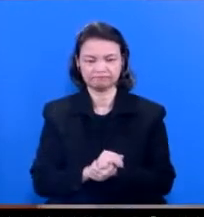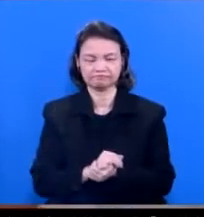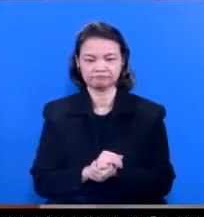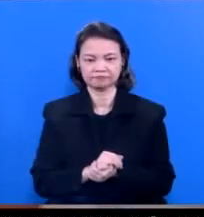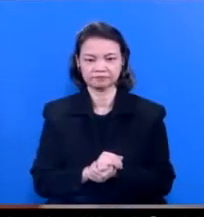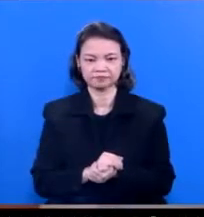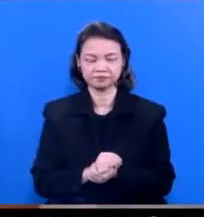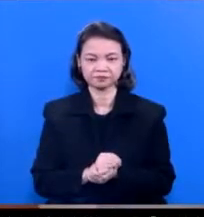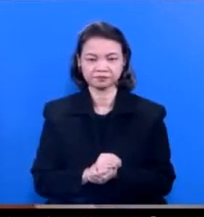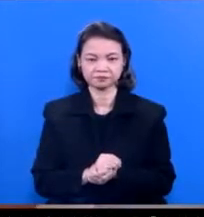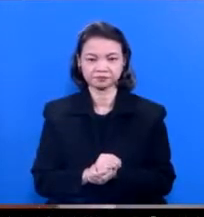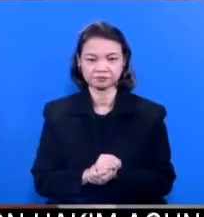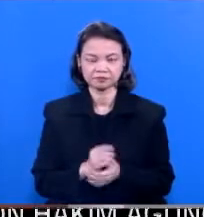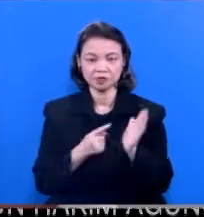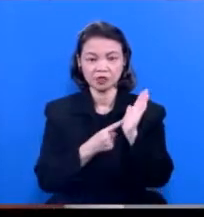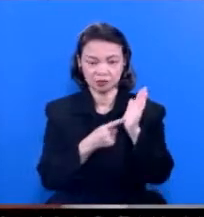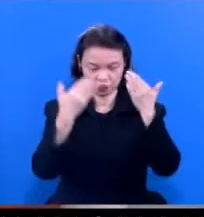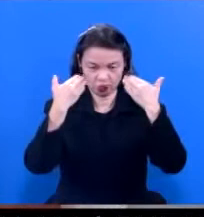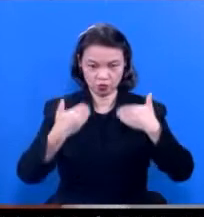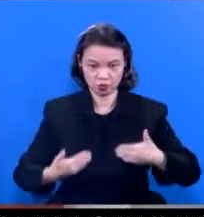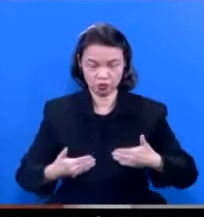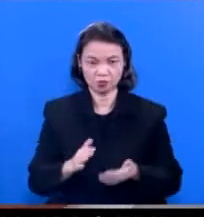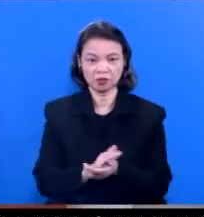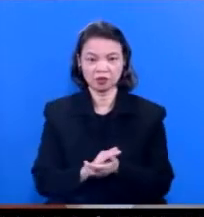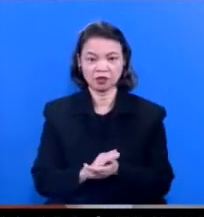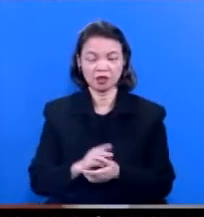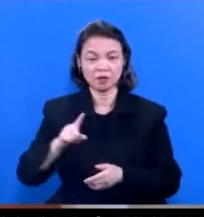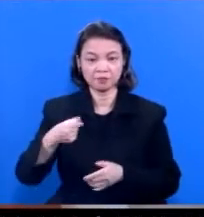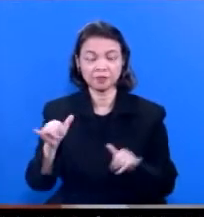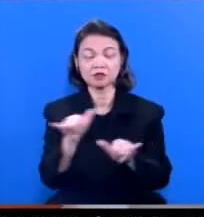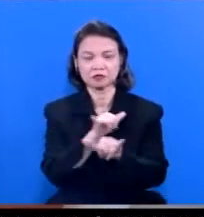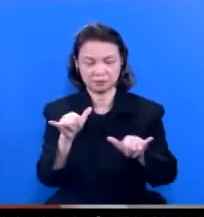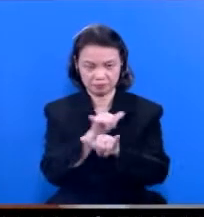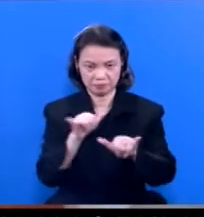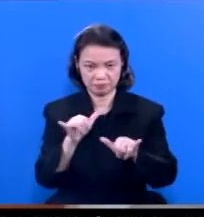yang tadi saya bilang, gejala klinisnya kan memang respiratory, jadi kita memang harus